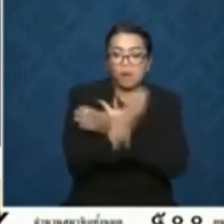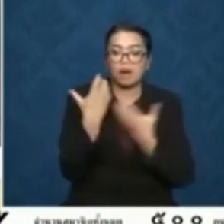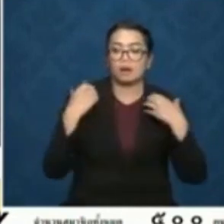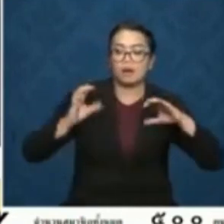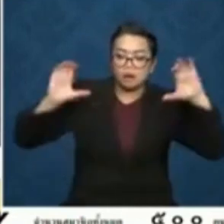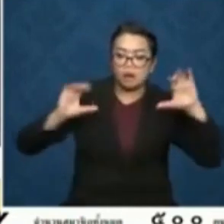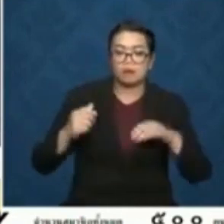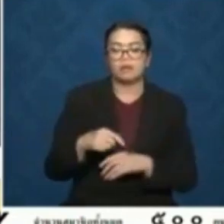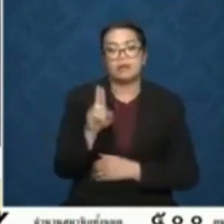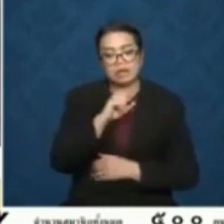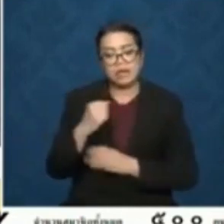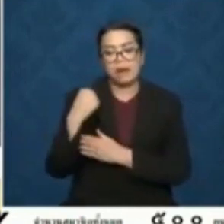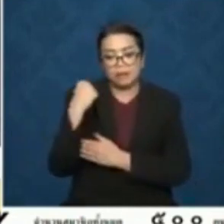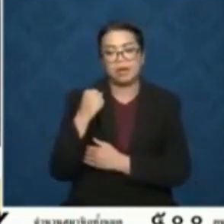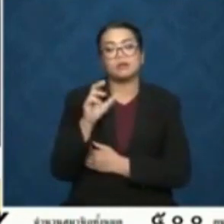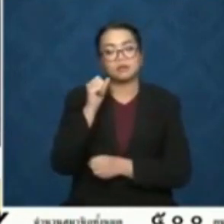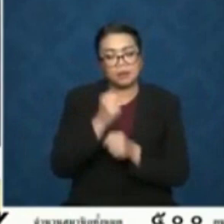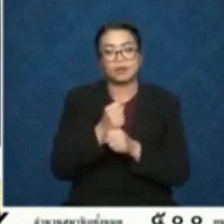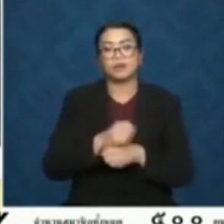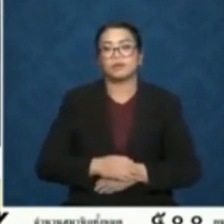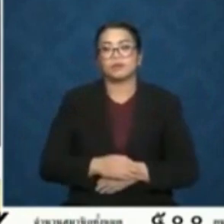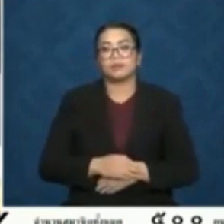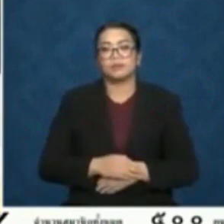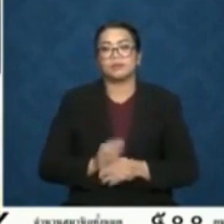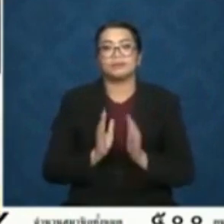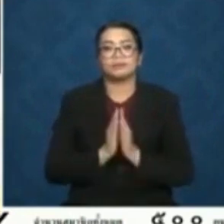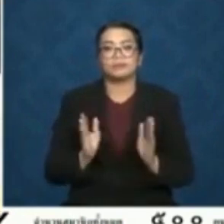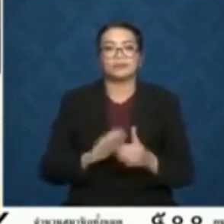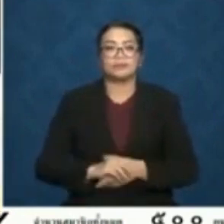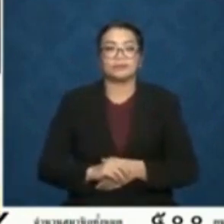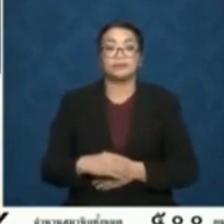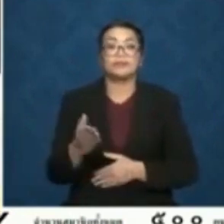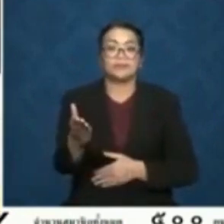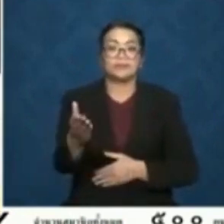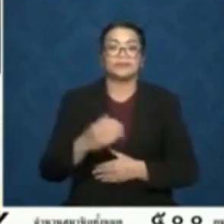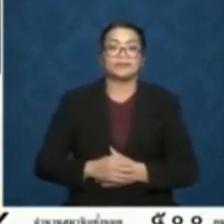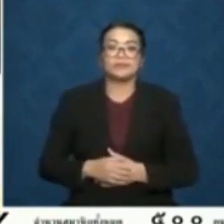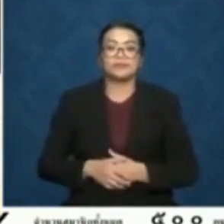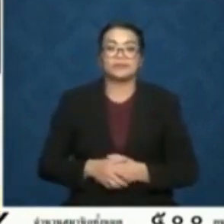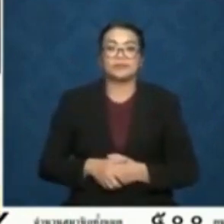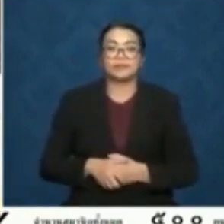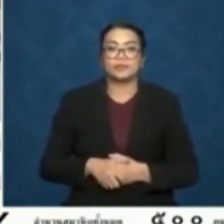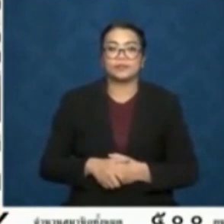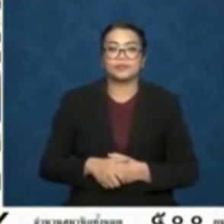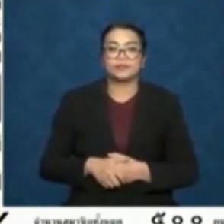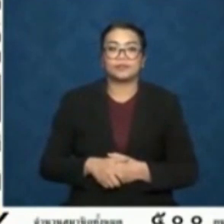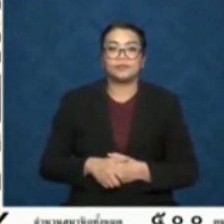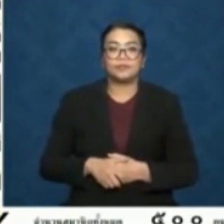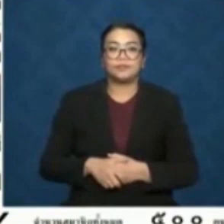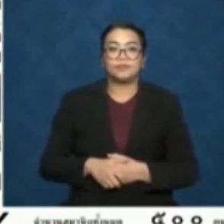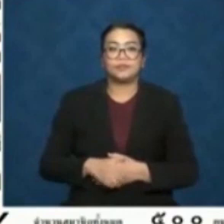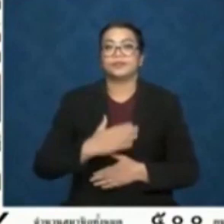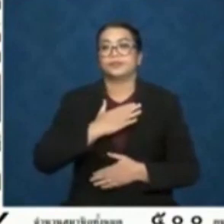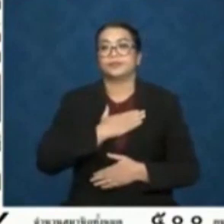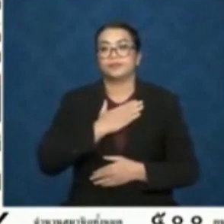กียรติประชาชนที่เลือกท่านมาใช้อำนาจให้มากกว่านี้เถอะครับท่านประธานขอบคุณครับ ครับขอบคุณ